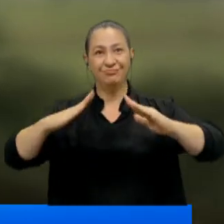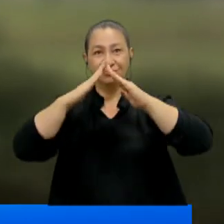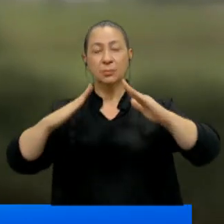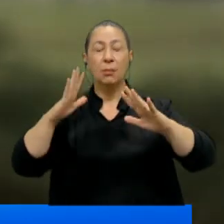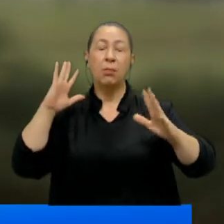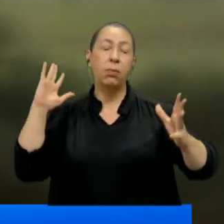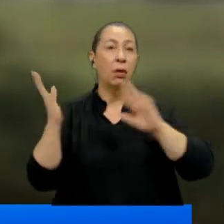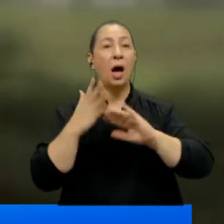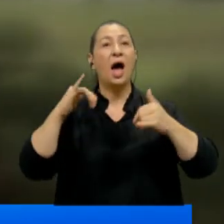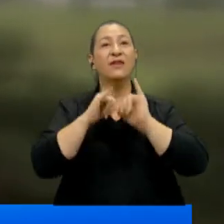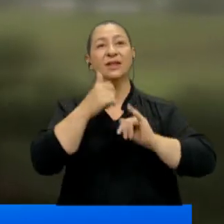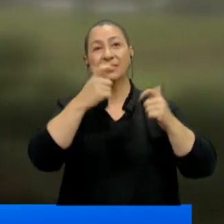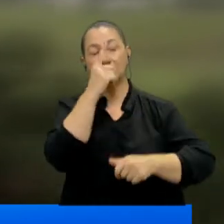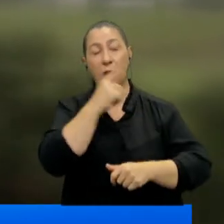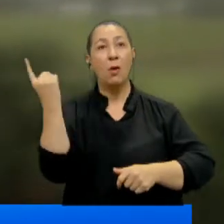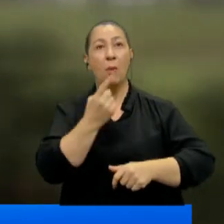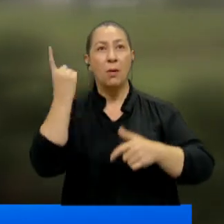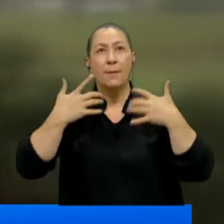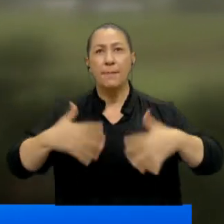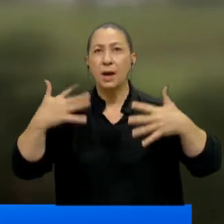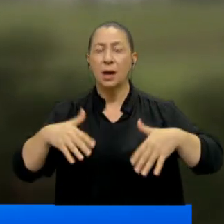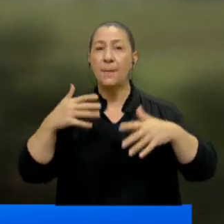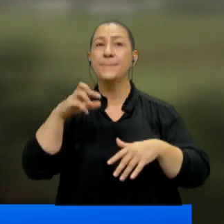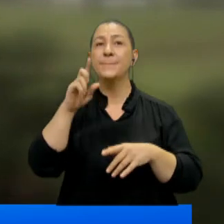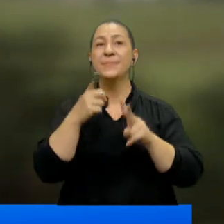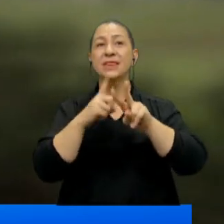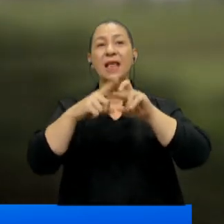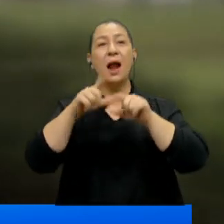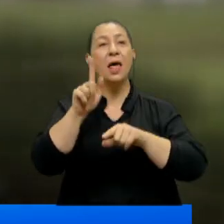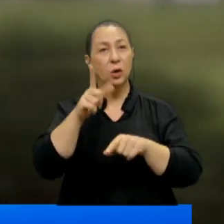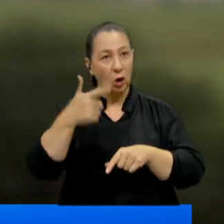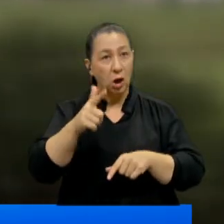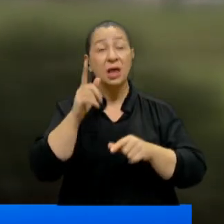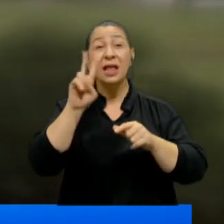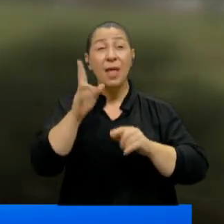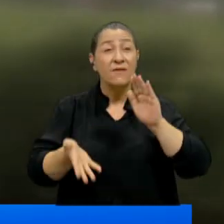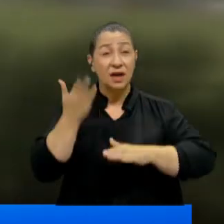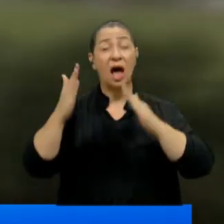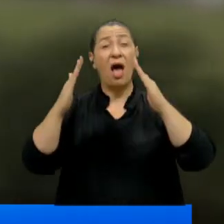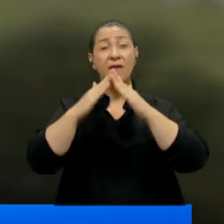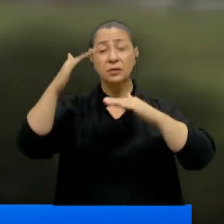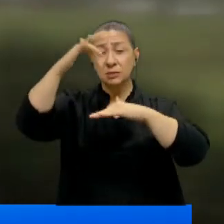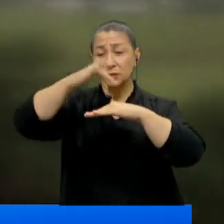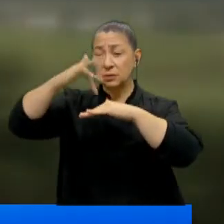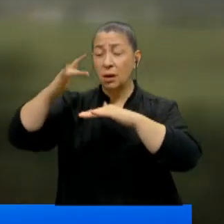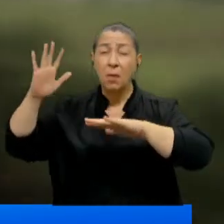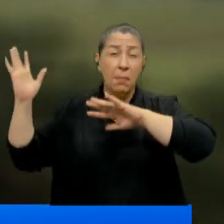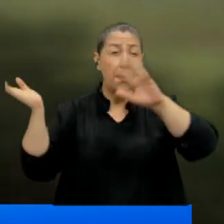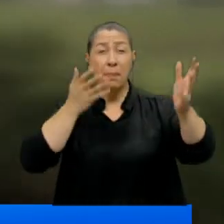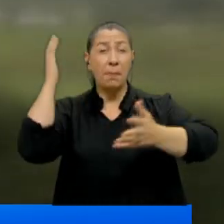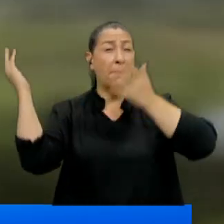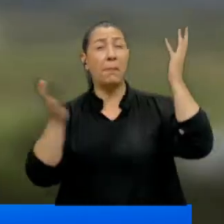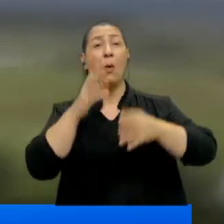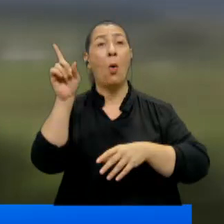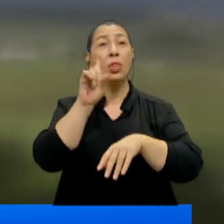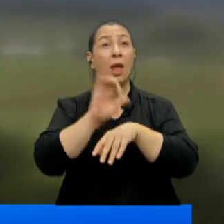gitmiştir. Artvin'in Şavşat ilçesinde hortum paniği yaşandı. Pınarlı köyünde 20'den fazla ev ve ahırın çatılarını uçuran hortum tam 10 dakika